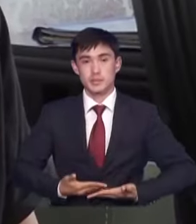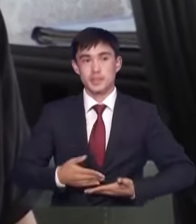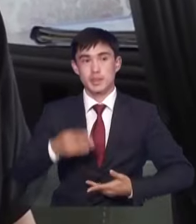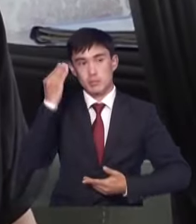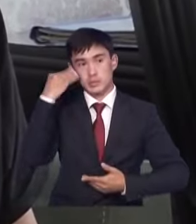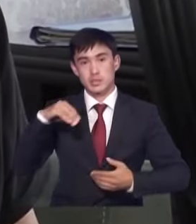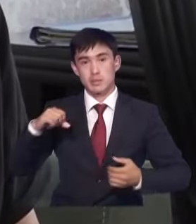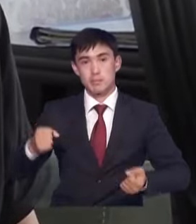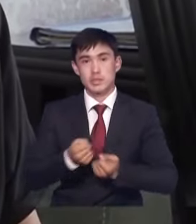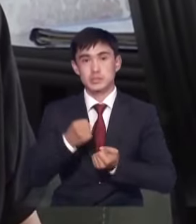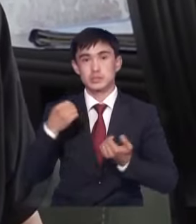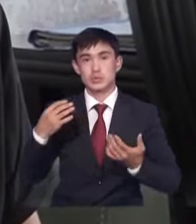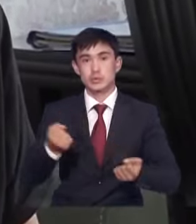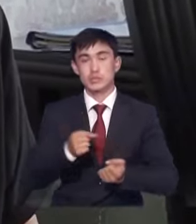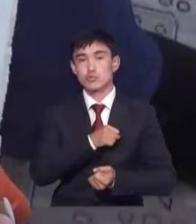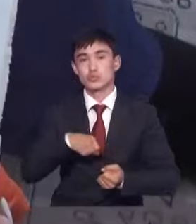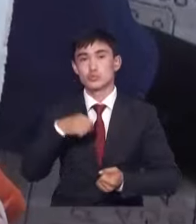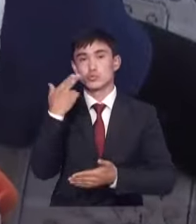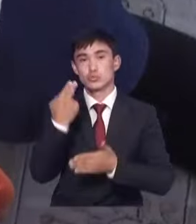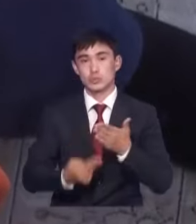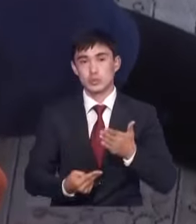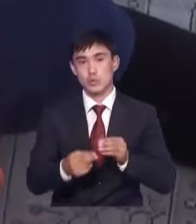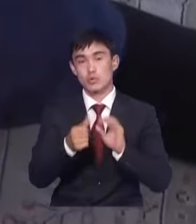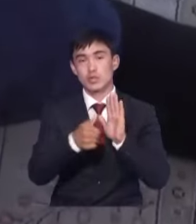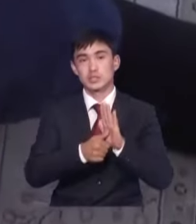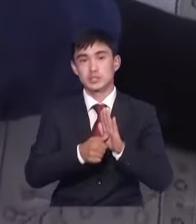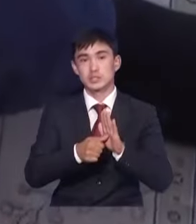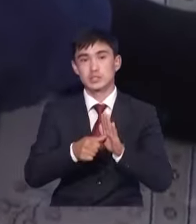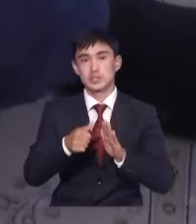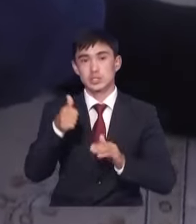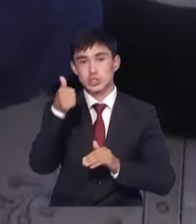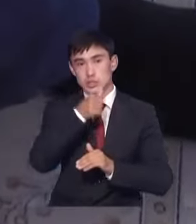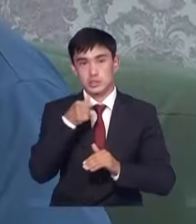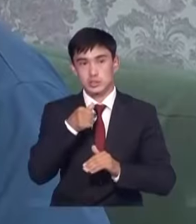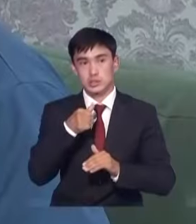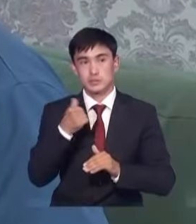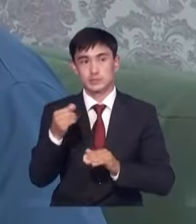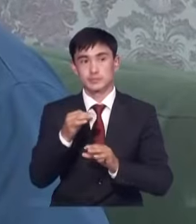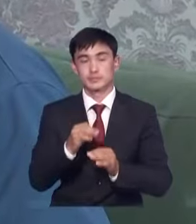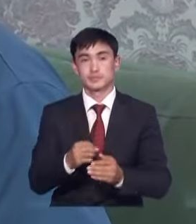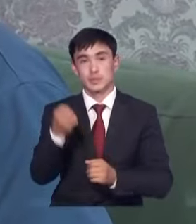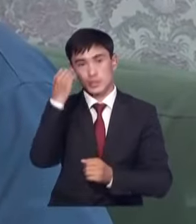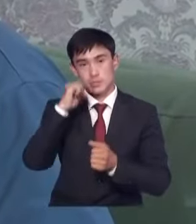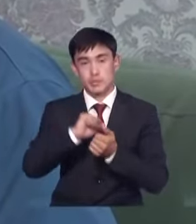баласын құтқарды, өз өмірін тәрк етті. 16 жылдан бері қара шаңырағында Құран үзілген жоқ.